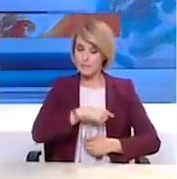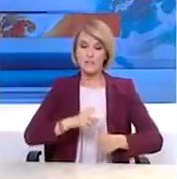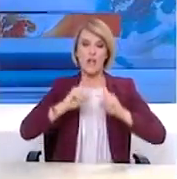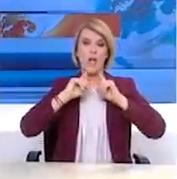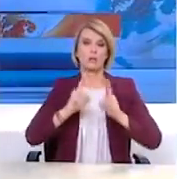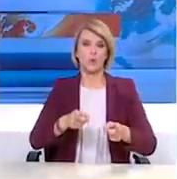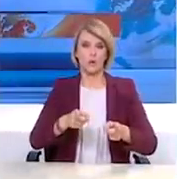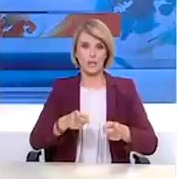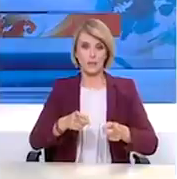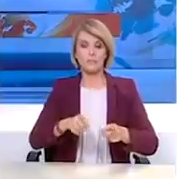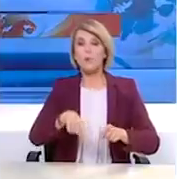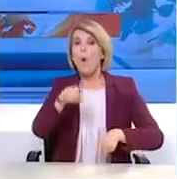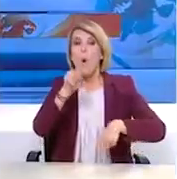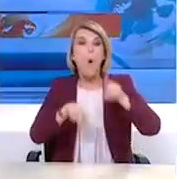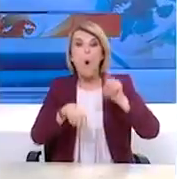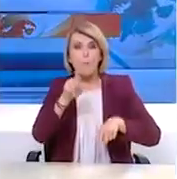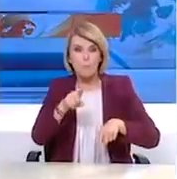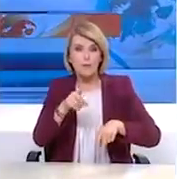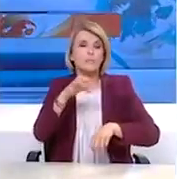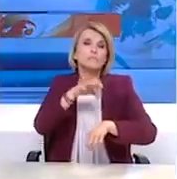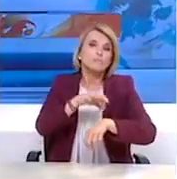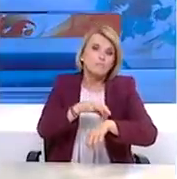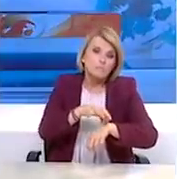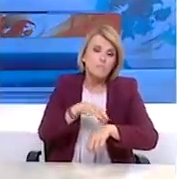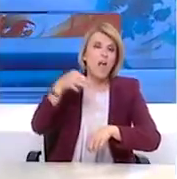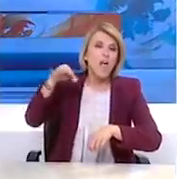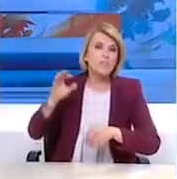να μεταφερθούν σε δομή εκτός καραντίνας με υπόδειξη